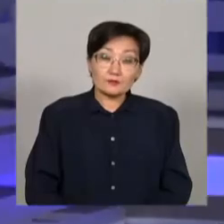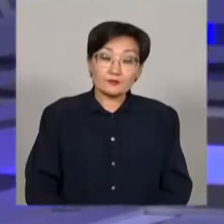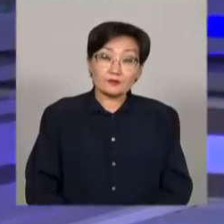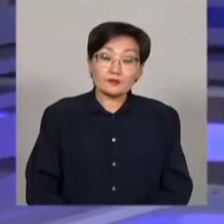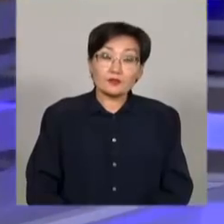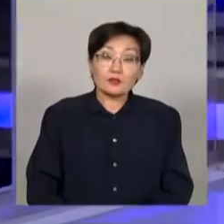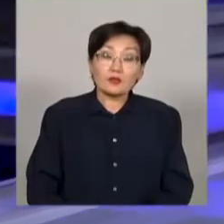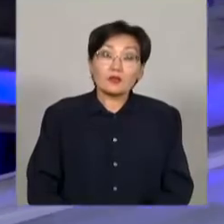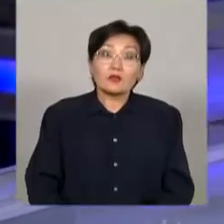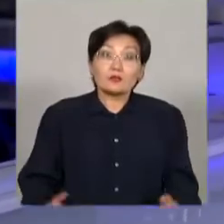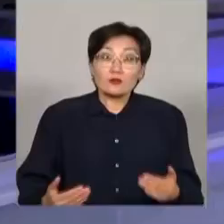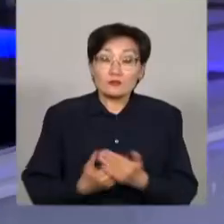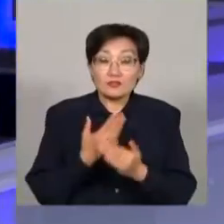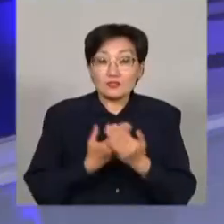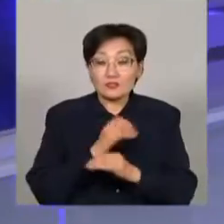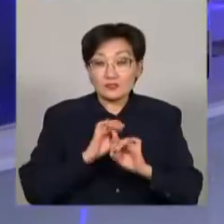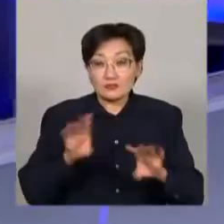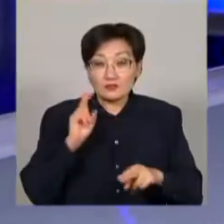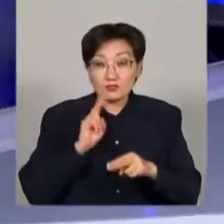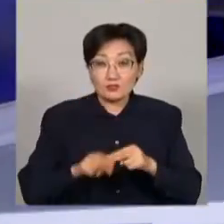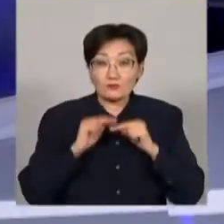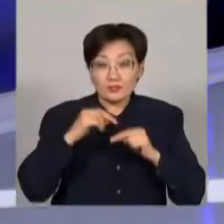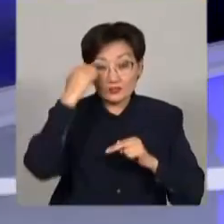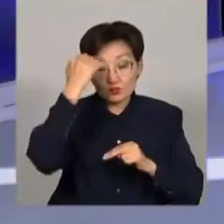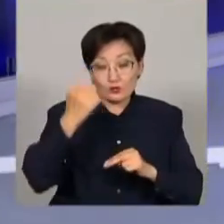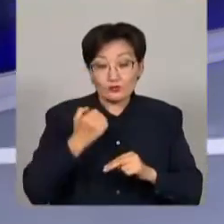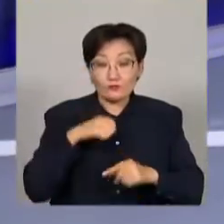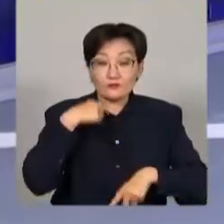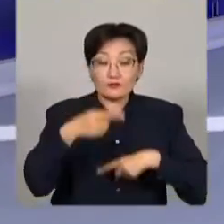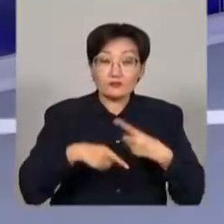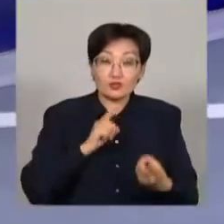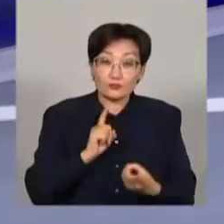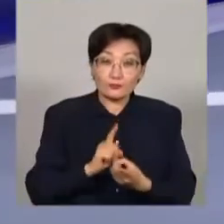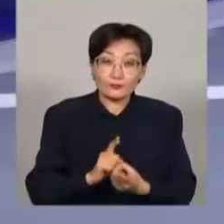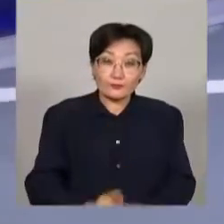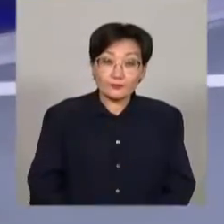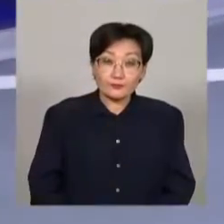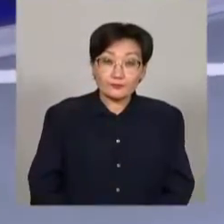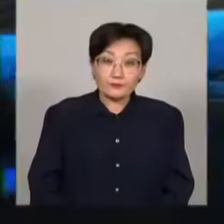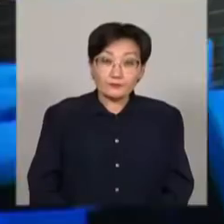И на этом пока все. Не пропустите вечерний выпуск новостей в 19:30. До встречи.